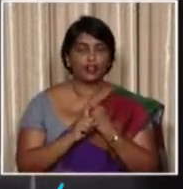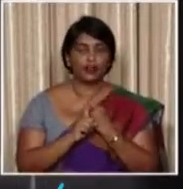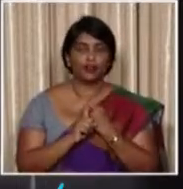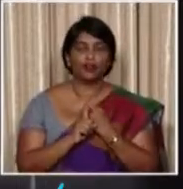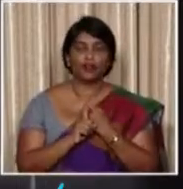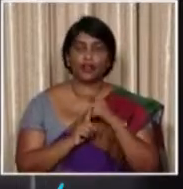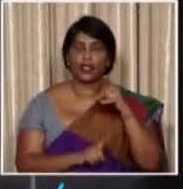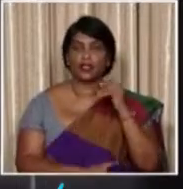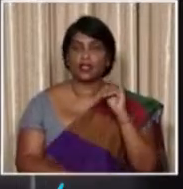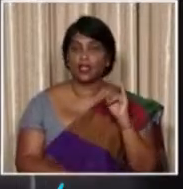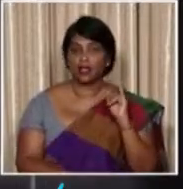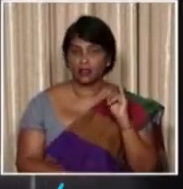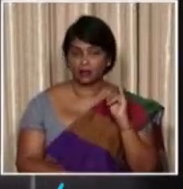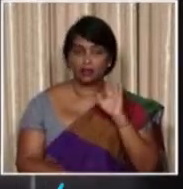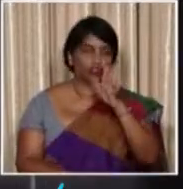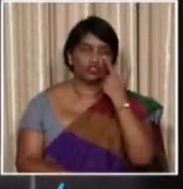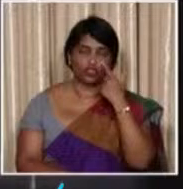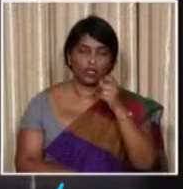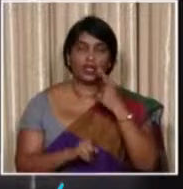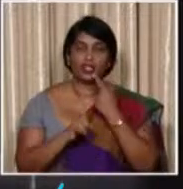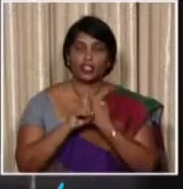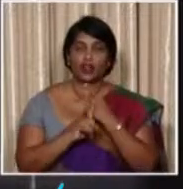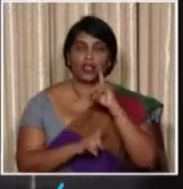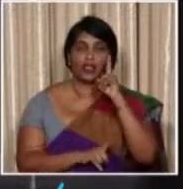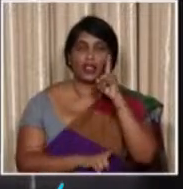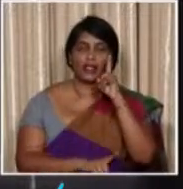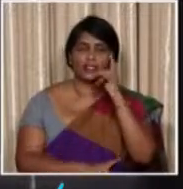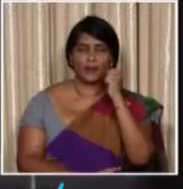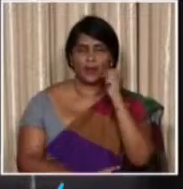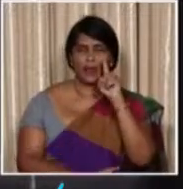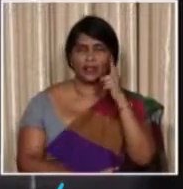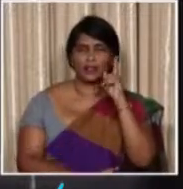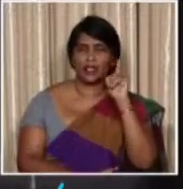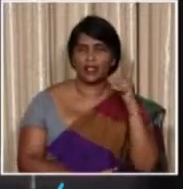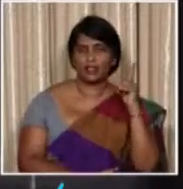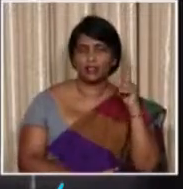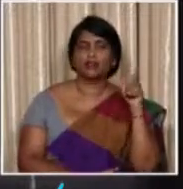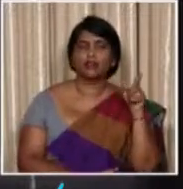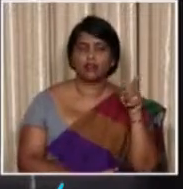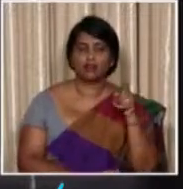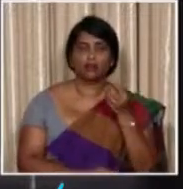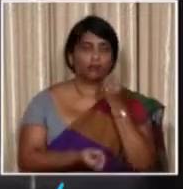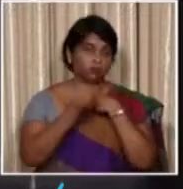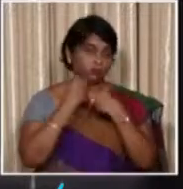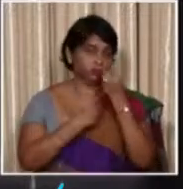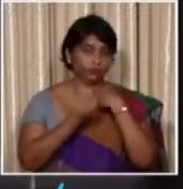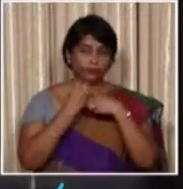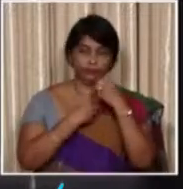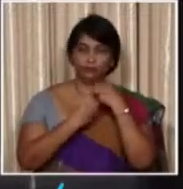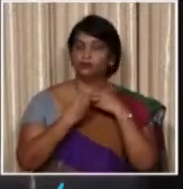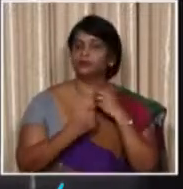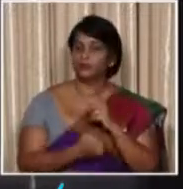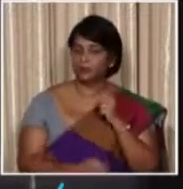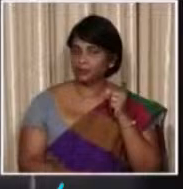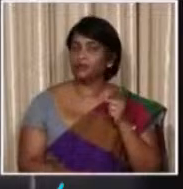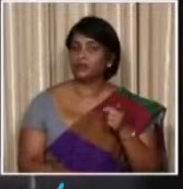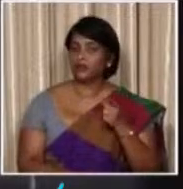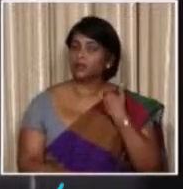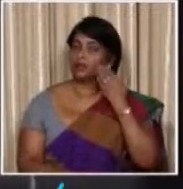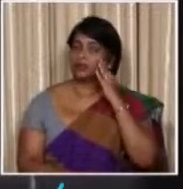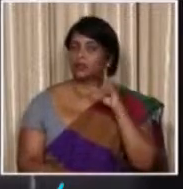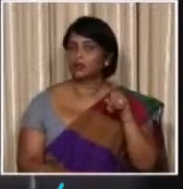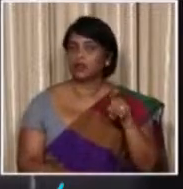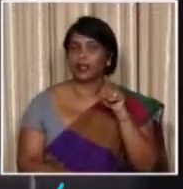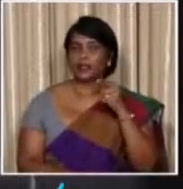160ක් සාමාන්‍යයෙන් 150කට 170ට ආසන්න ප්‍රමාණයක් අනුභව කරනවා ආහාර. මේකේ සාමාන්‍ය